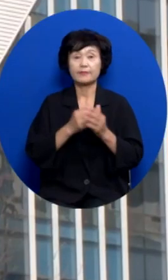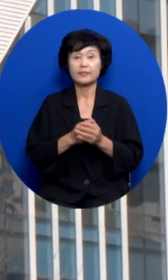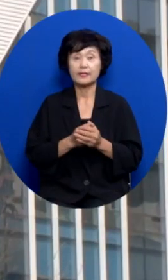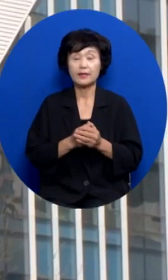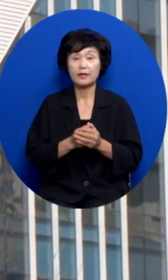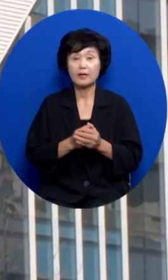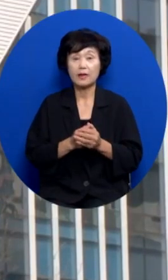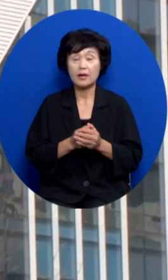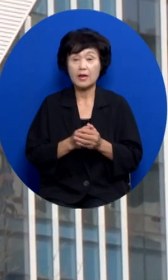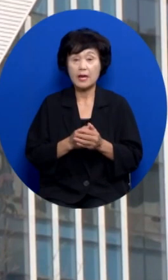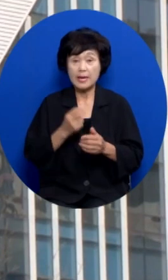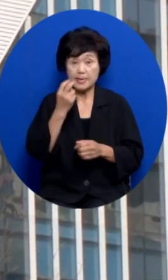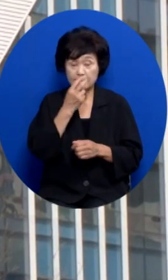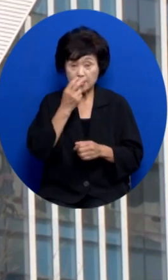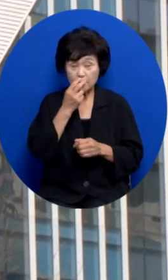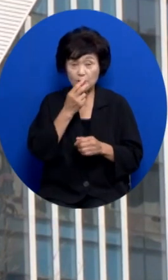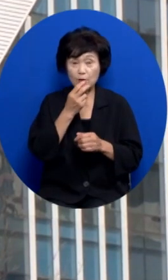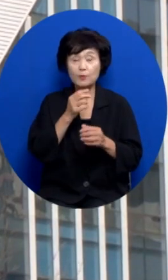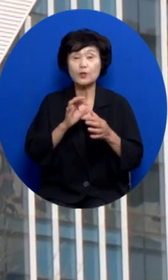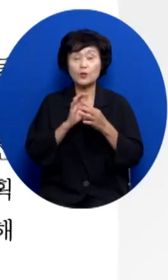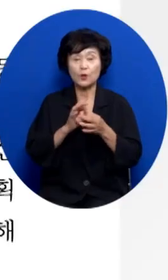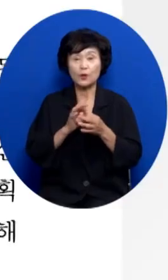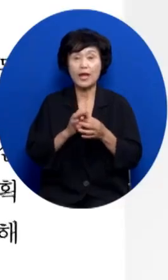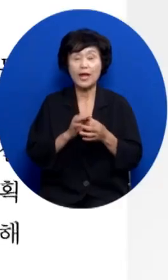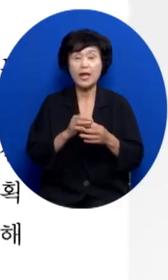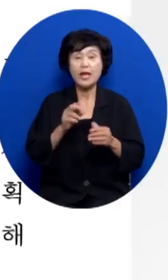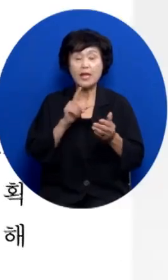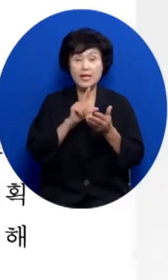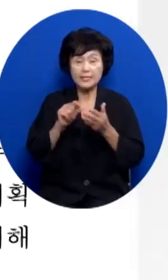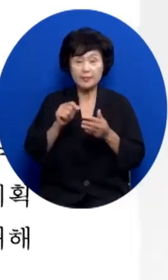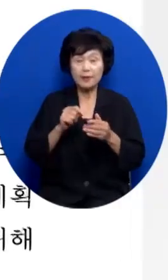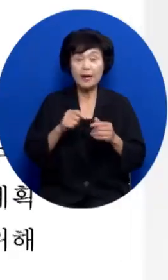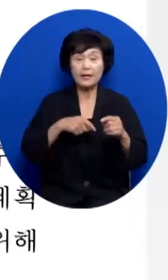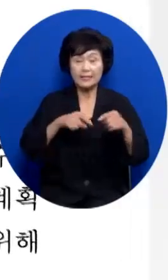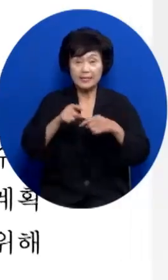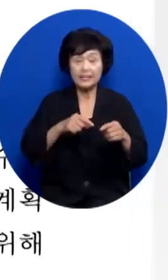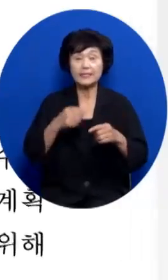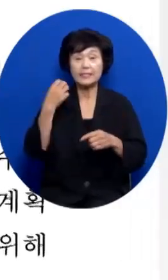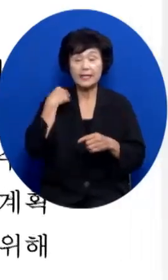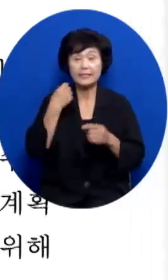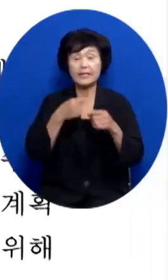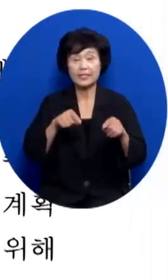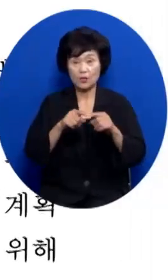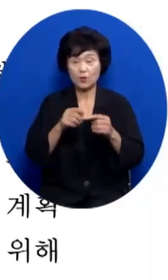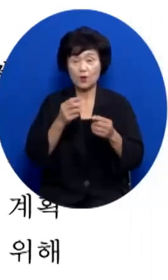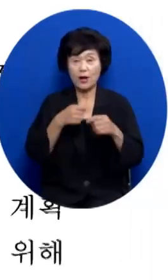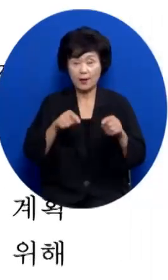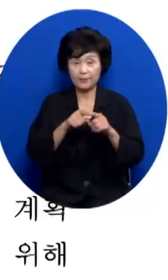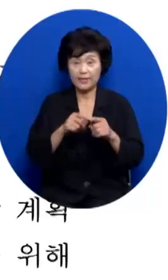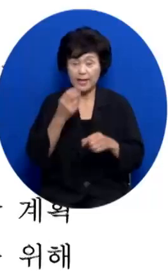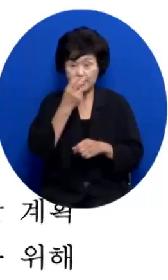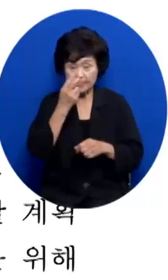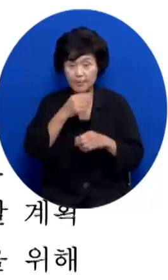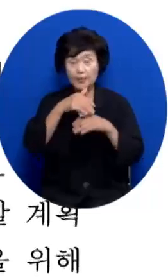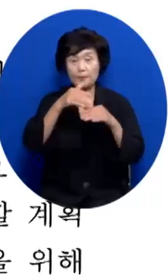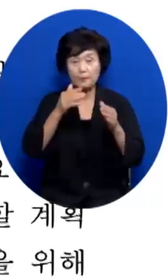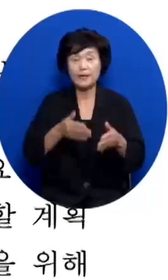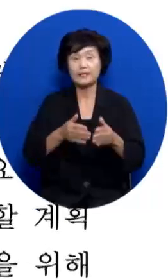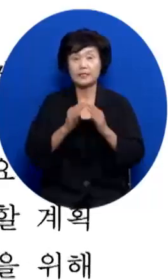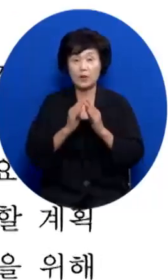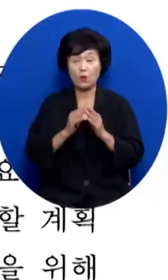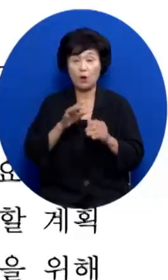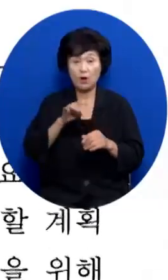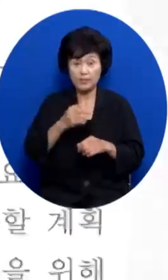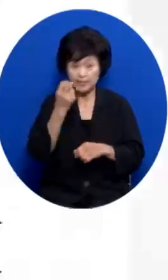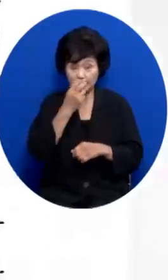해수부는 현장 점검을 위해 해양경찰청, 지방자치단체 등 관계기관과 합동 점검반을 구성할 예정입니다. 첫